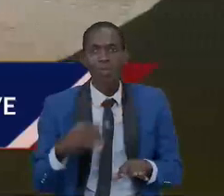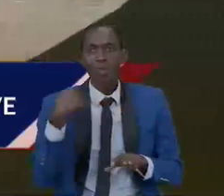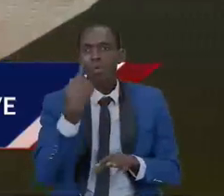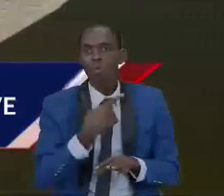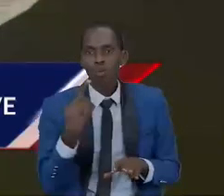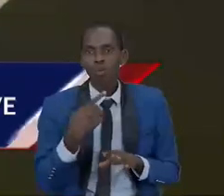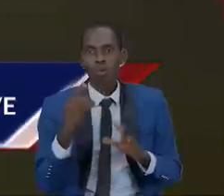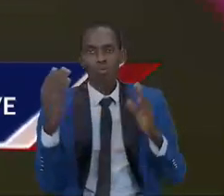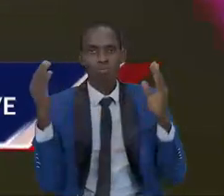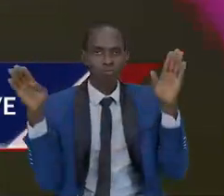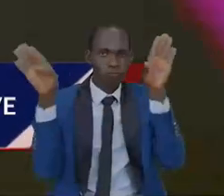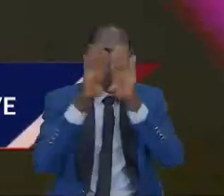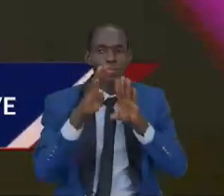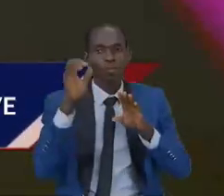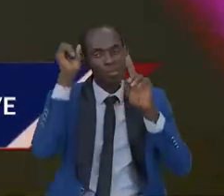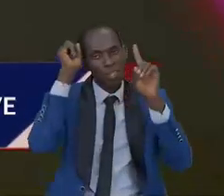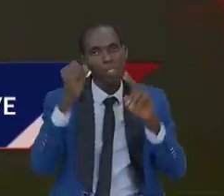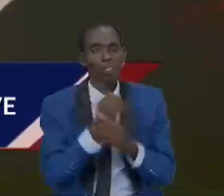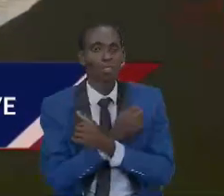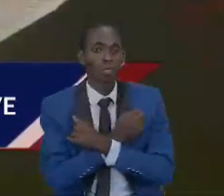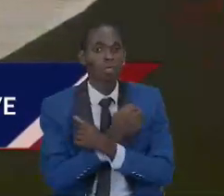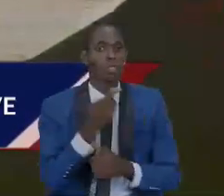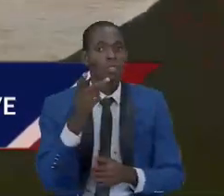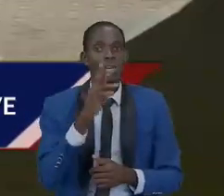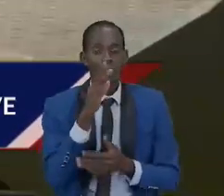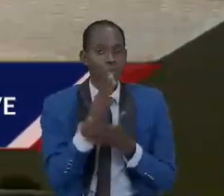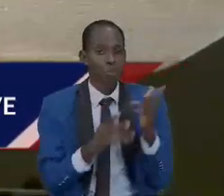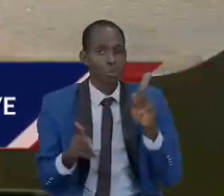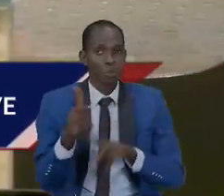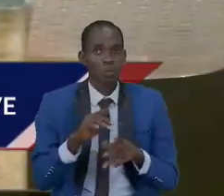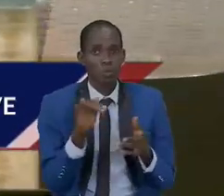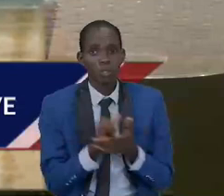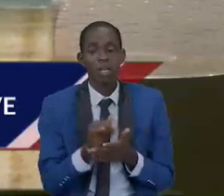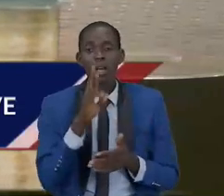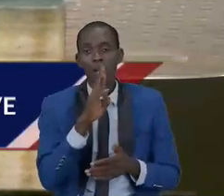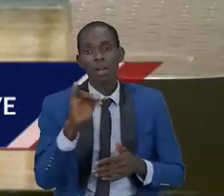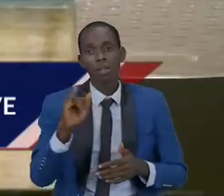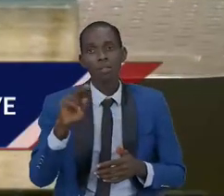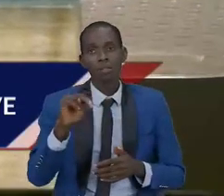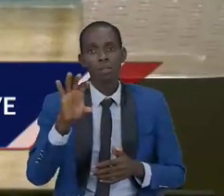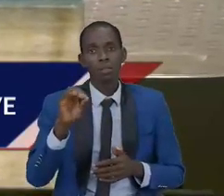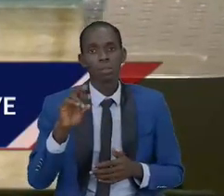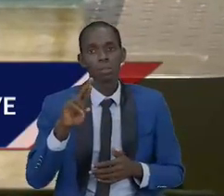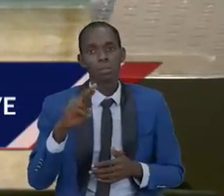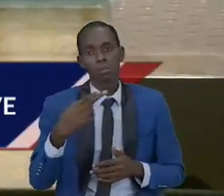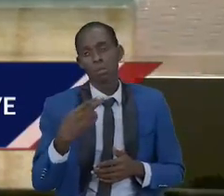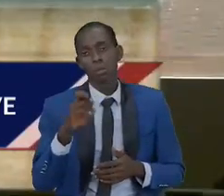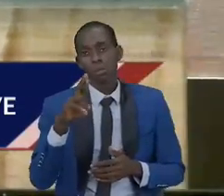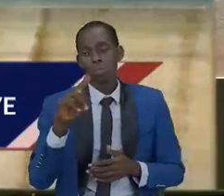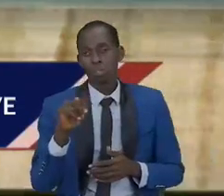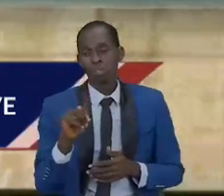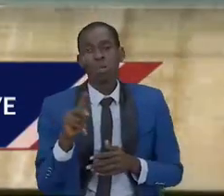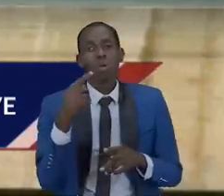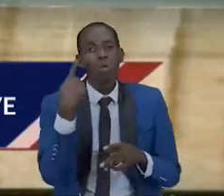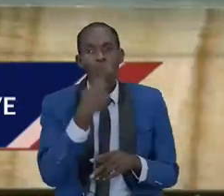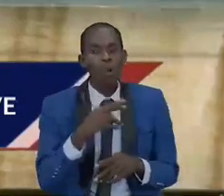qui voit son amour il y a des gens qui sont incohérents il y a des gens qui se contredisent eux-mêmes il y a des